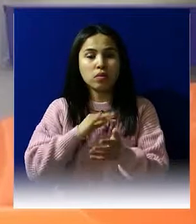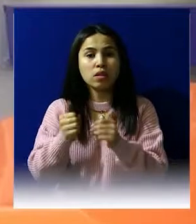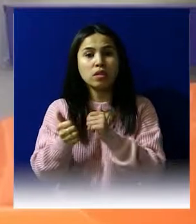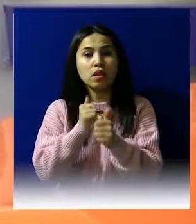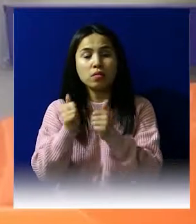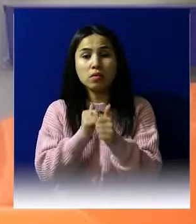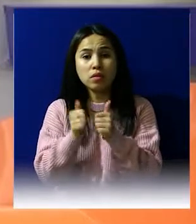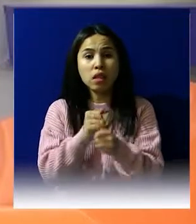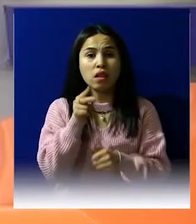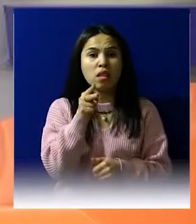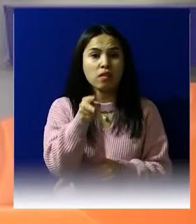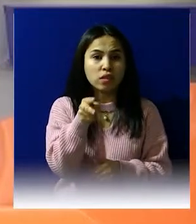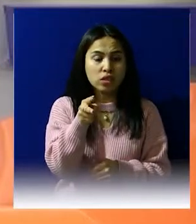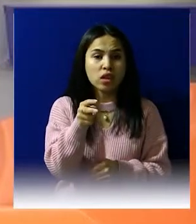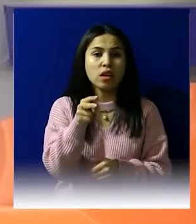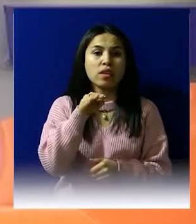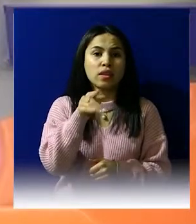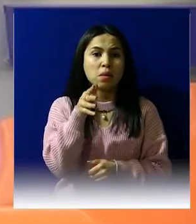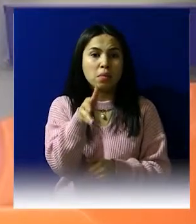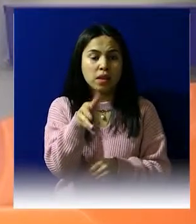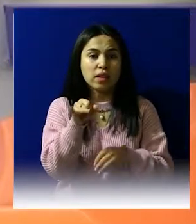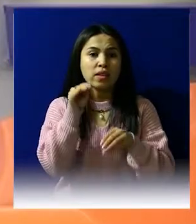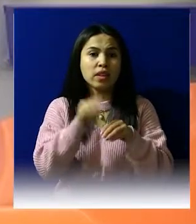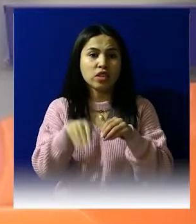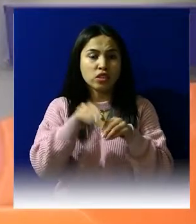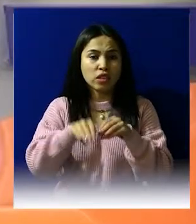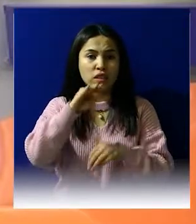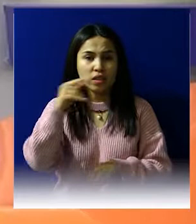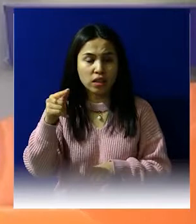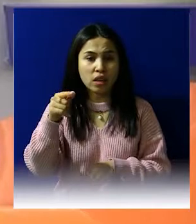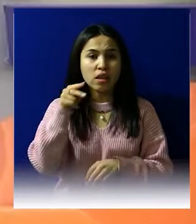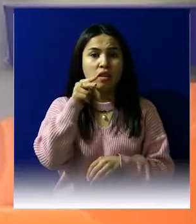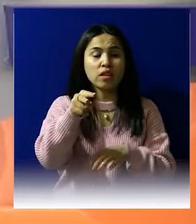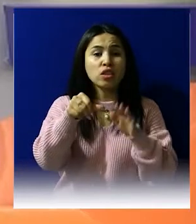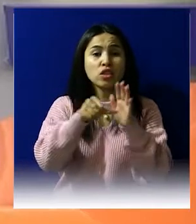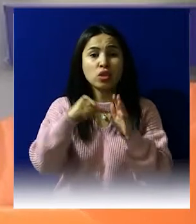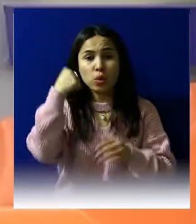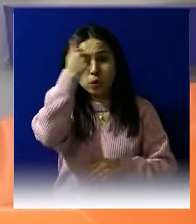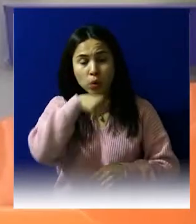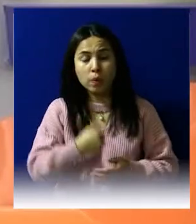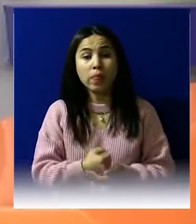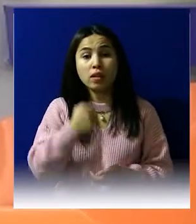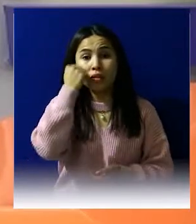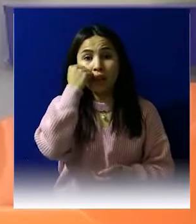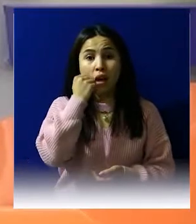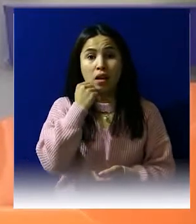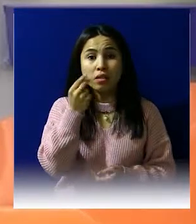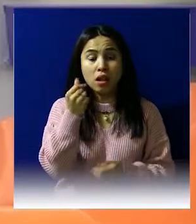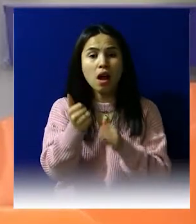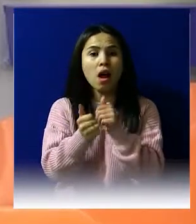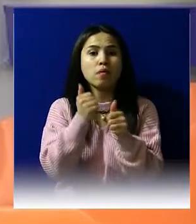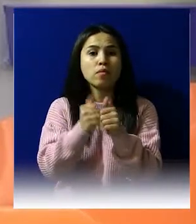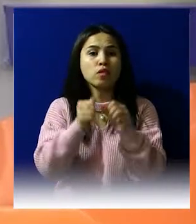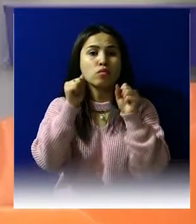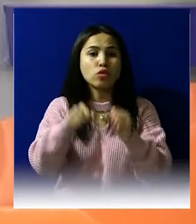Национальным банком продлен срок приема и замены банкнот номиналом 2000-х, 5000-х и 10000-х тенге образца 2006